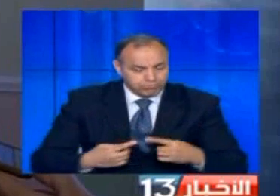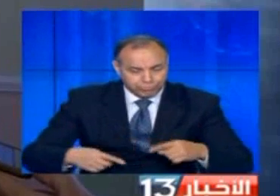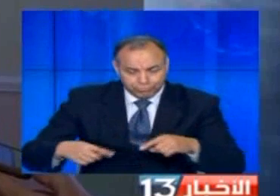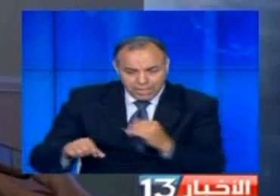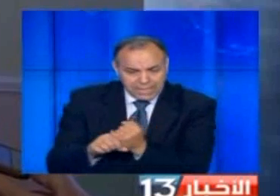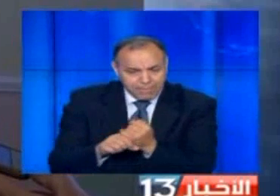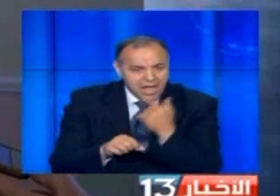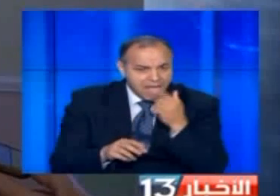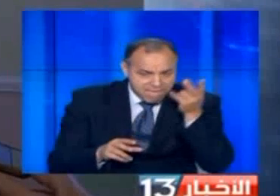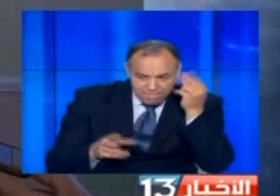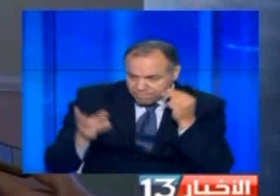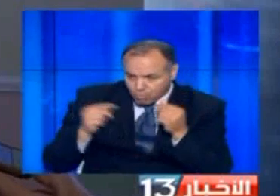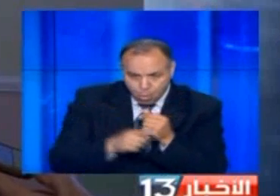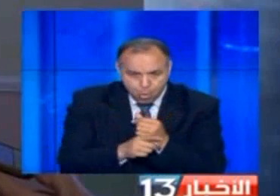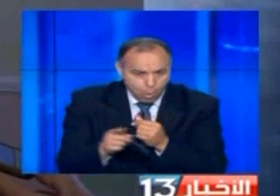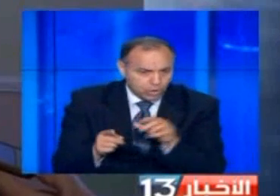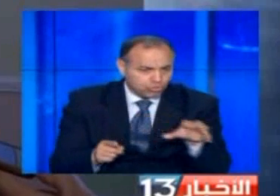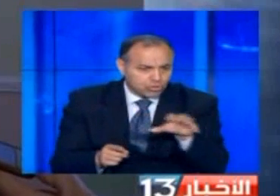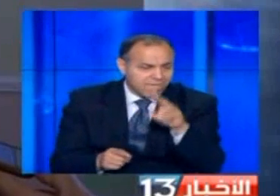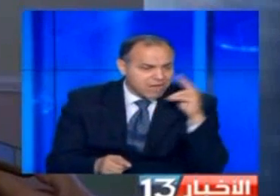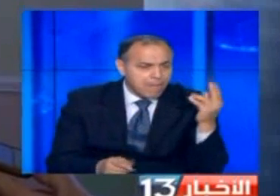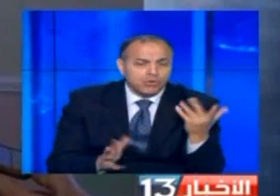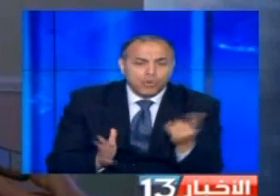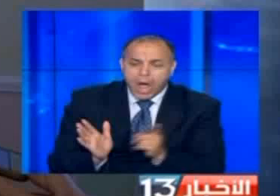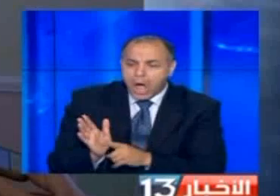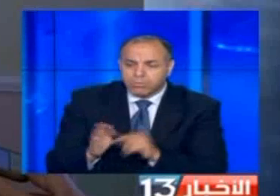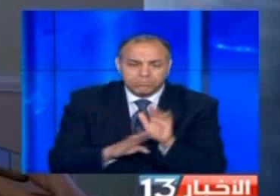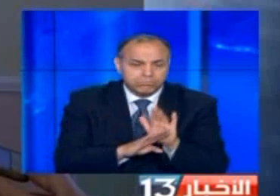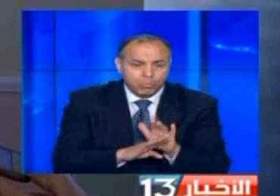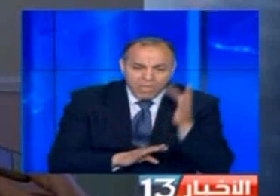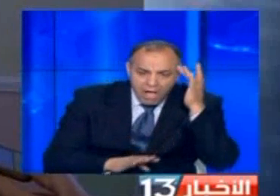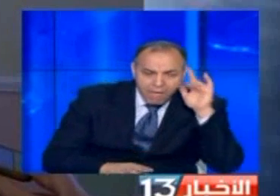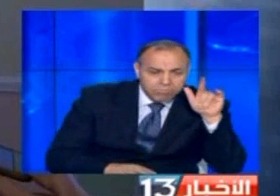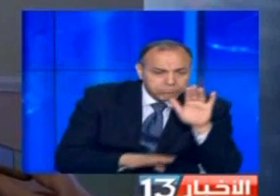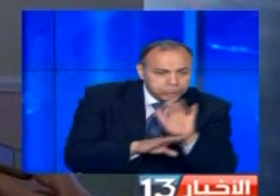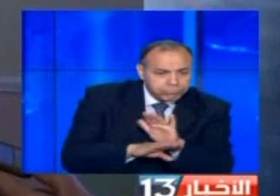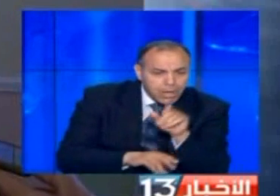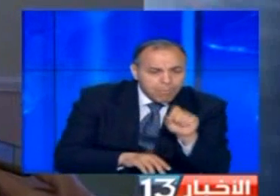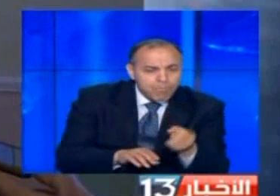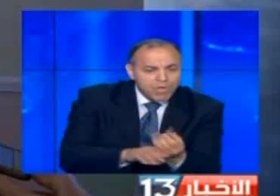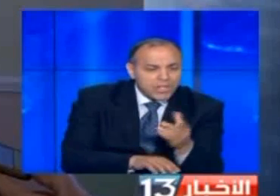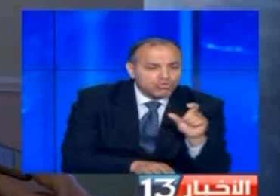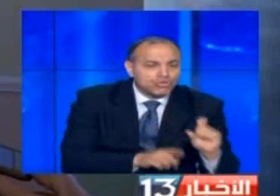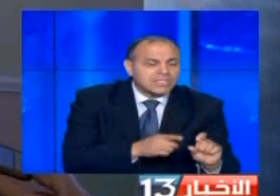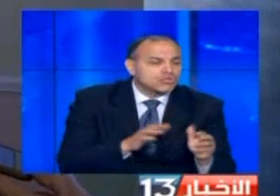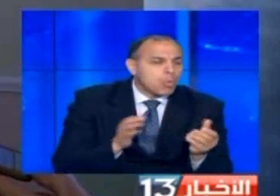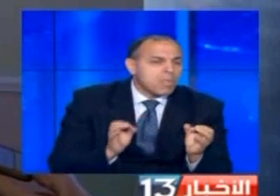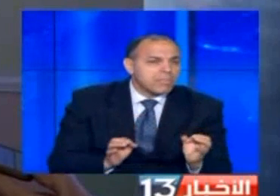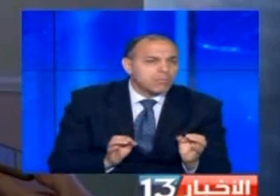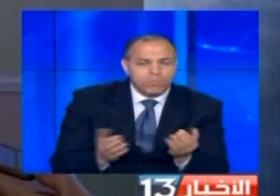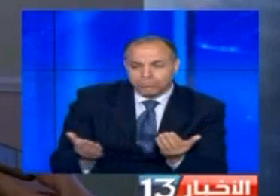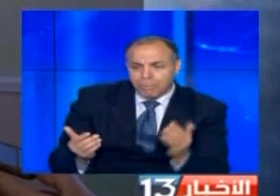عمل باش يفهم في كل جهه من العالم شنو شن الثقافه اللي موجوده حمايه المعطيات الشخصيه وشنو هما